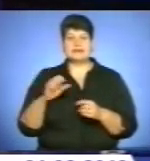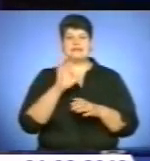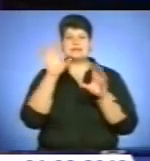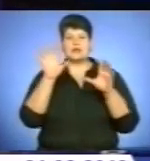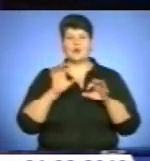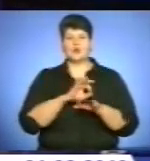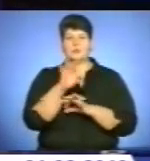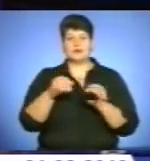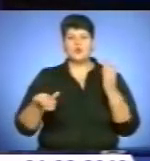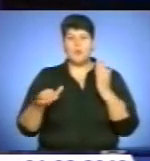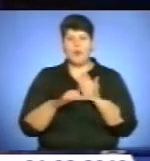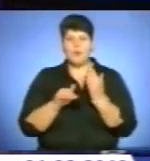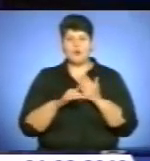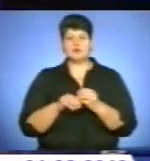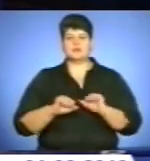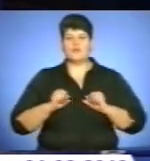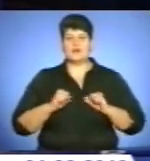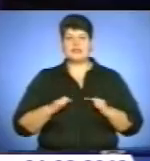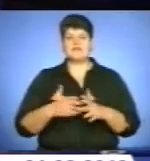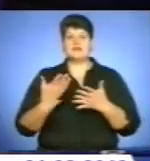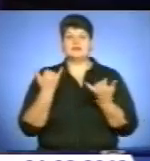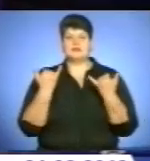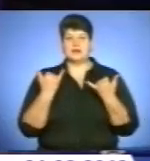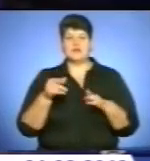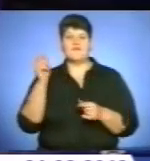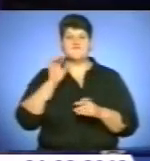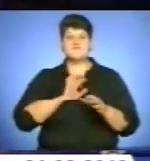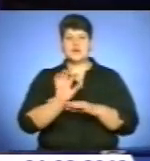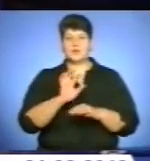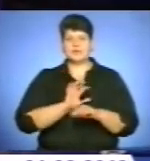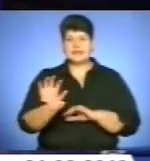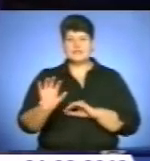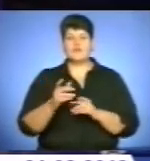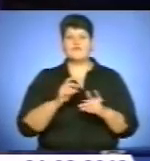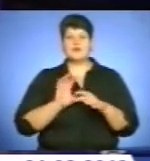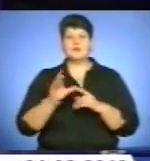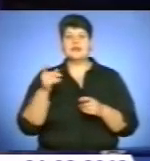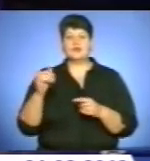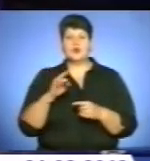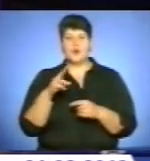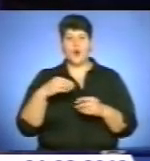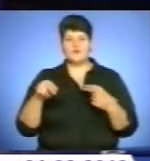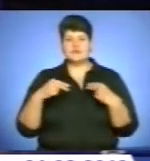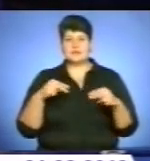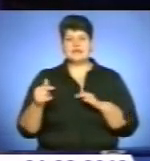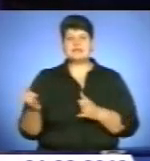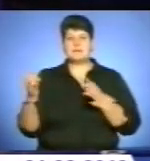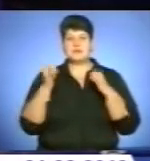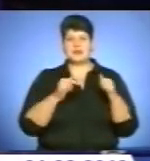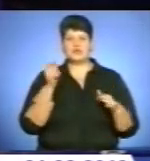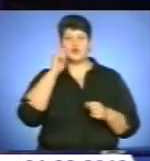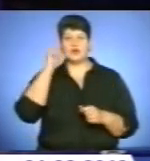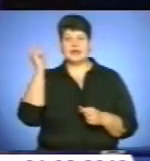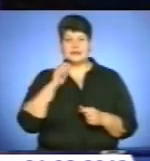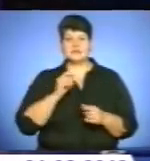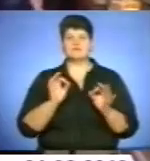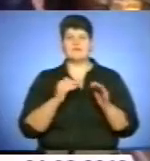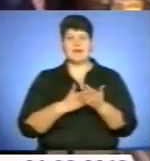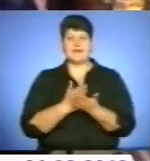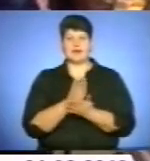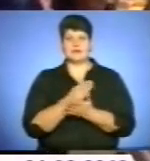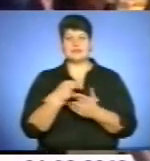стимулювати вітчизняне виробництво, покращить відносини між виробниками та торговцями та забезпечить українців якісним товаром.